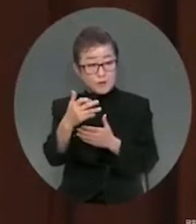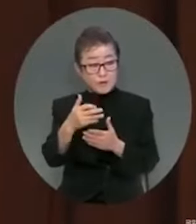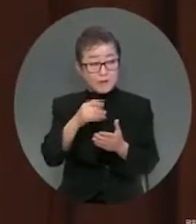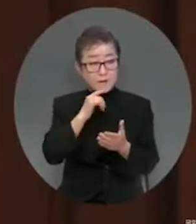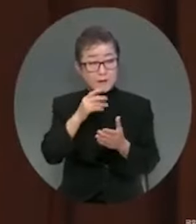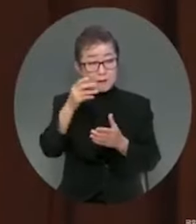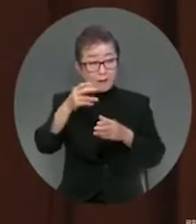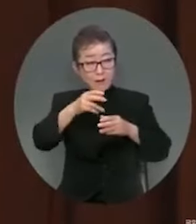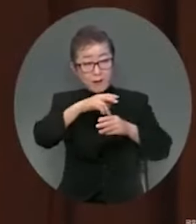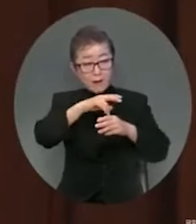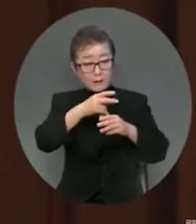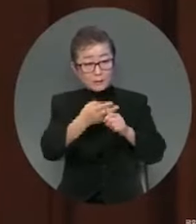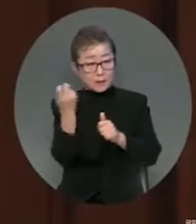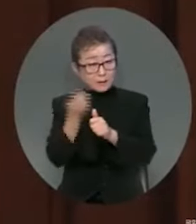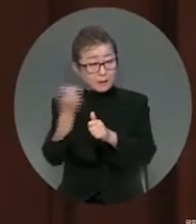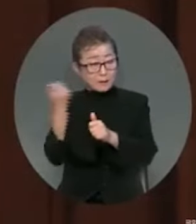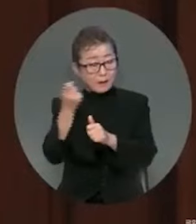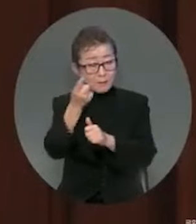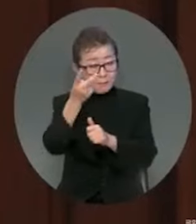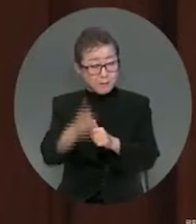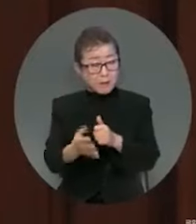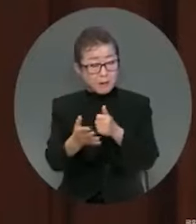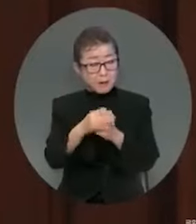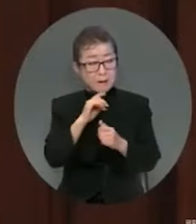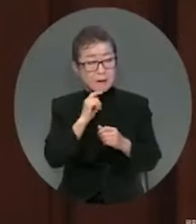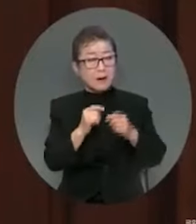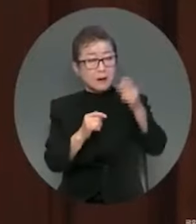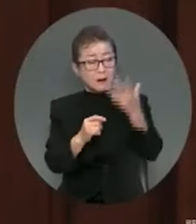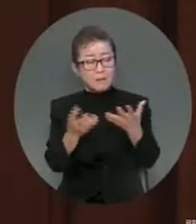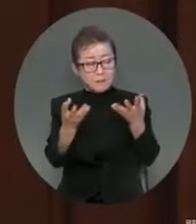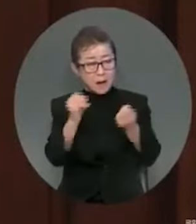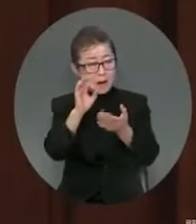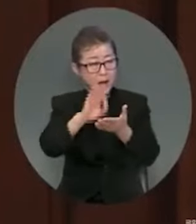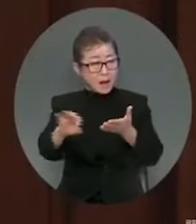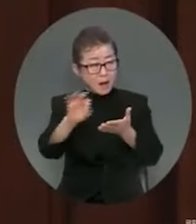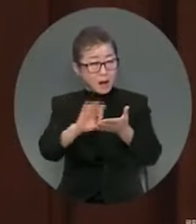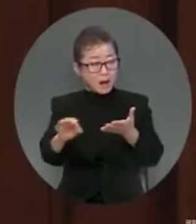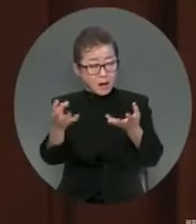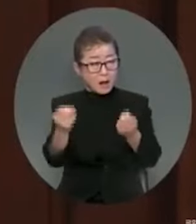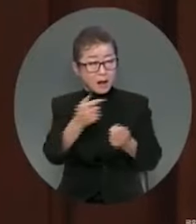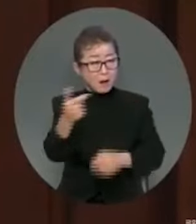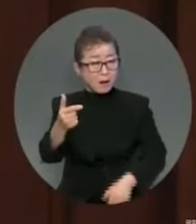이렇게 야당이 탄핵소추안을 남발하는 것을 보신 적이 있습니까?